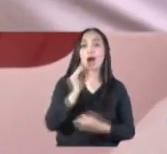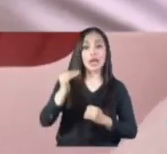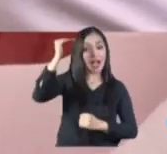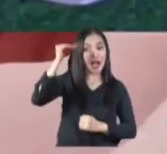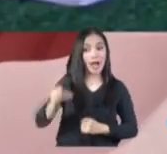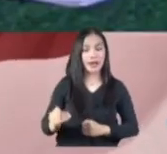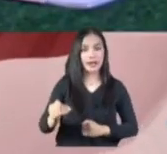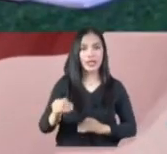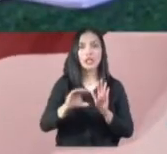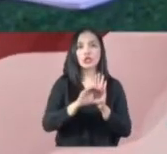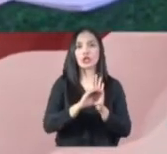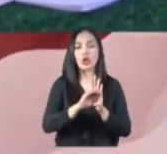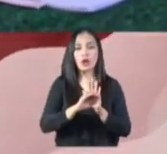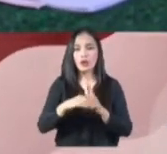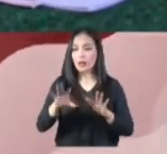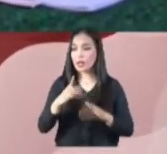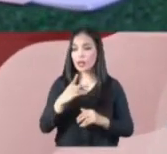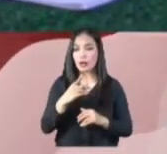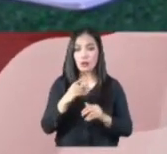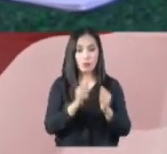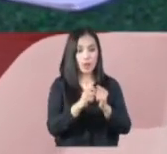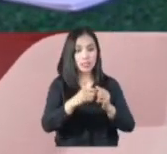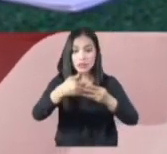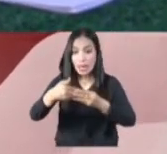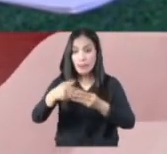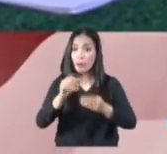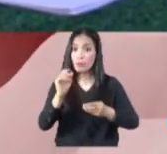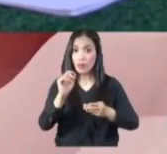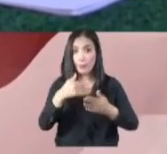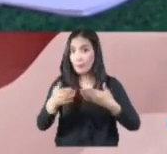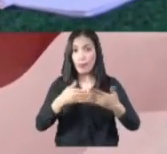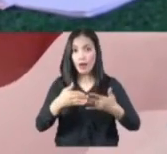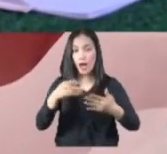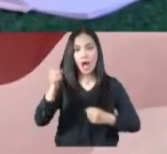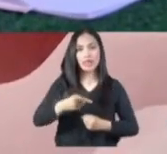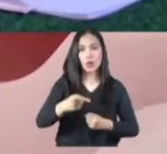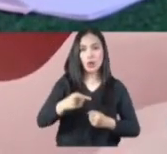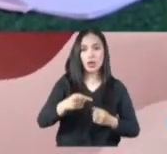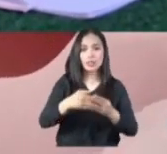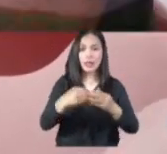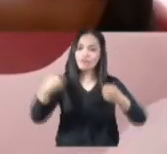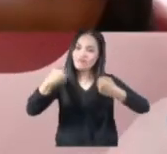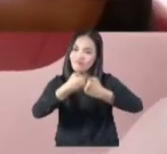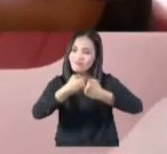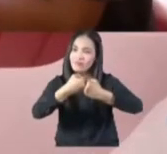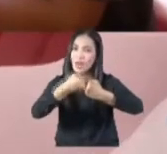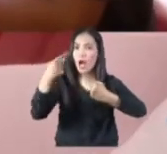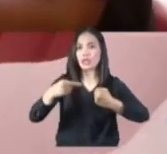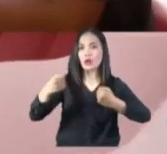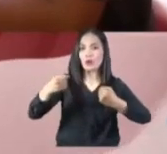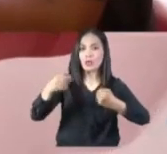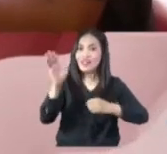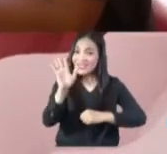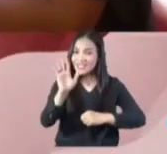kakak adik misalnya ada misalnya boleh nggak finial kalau salaman mungkin apa dengan apa tanggal diadu saja cukup atau dari